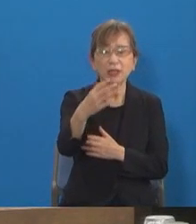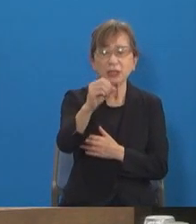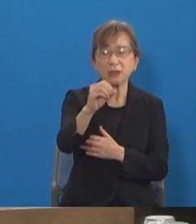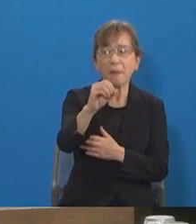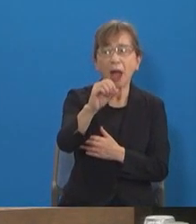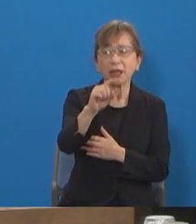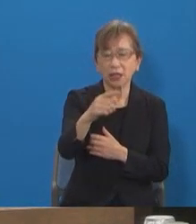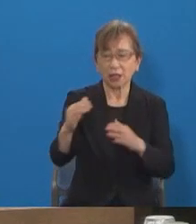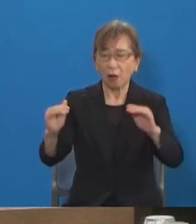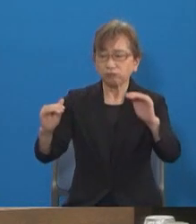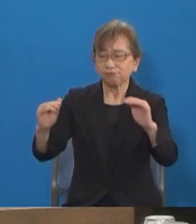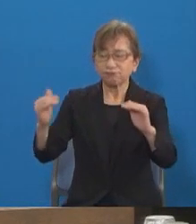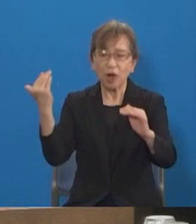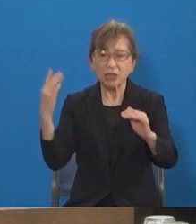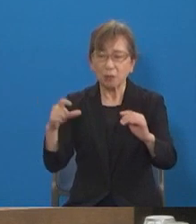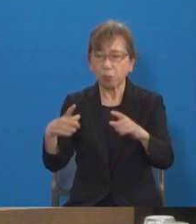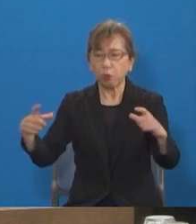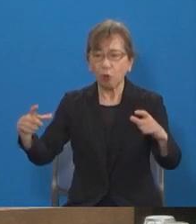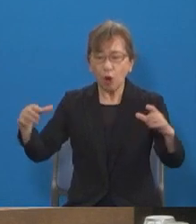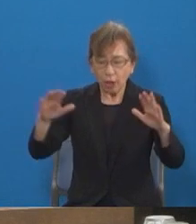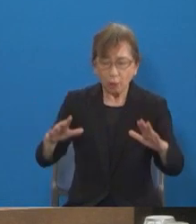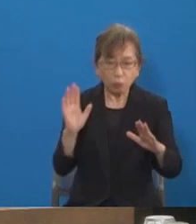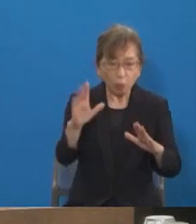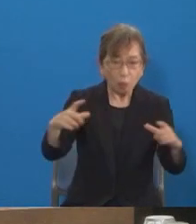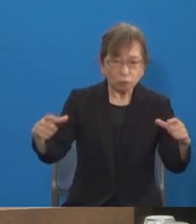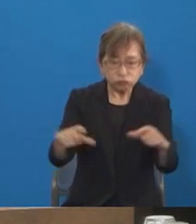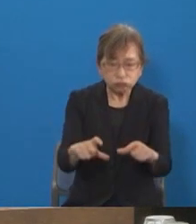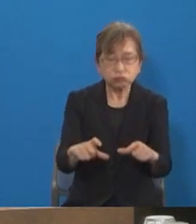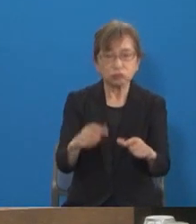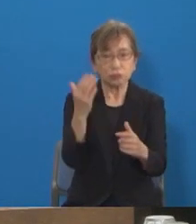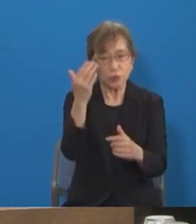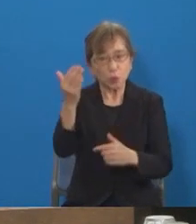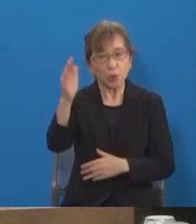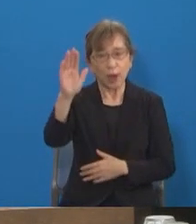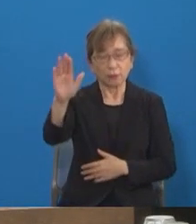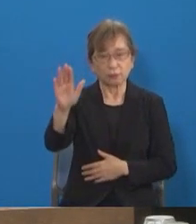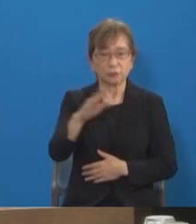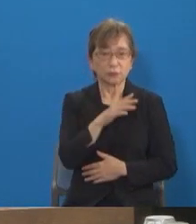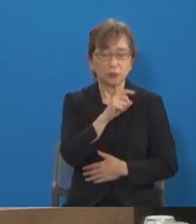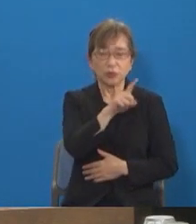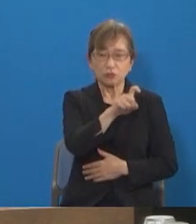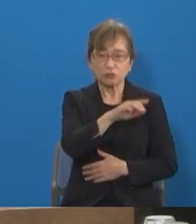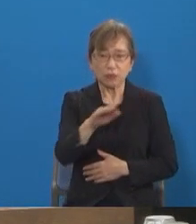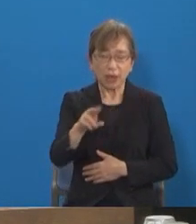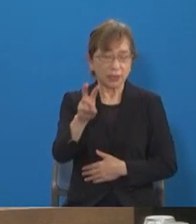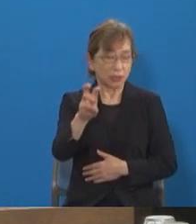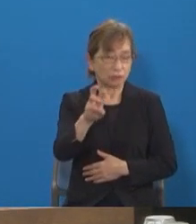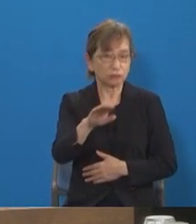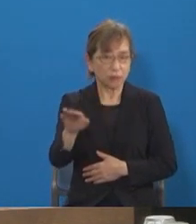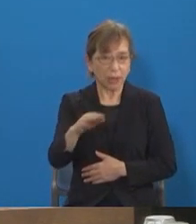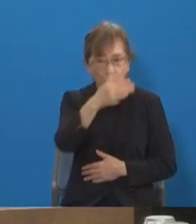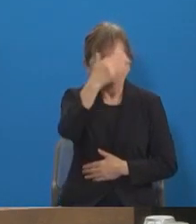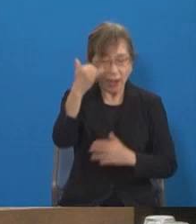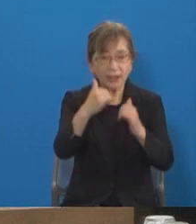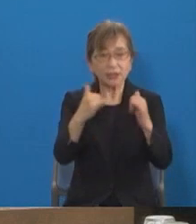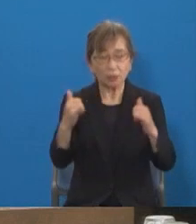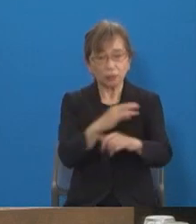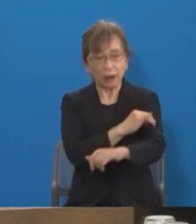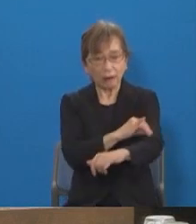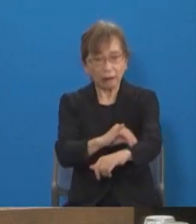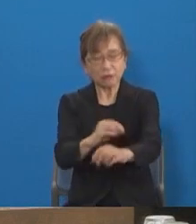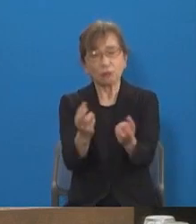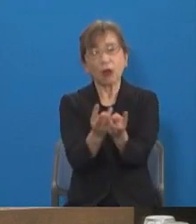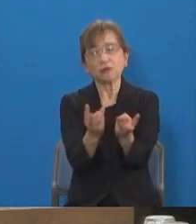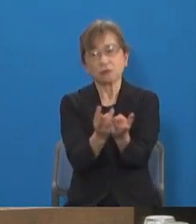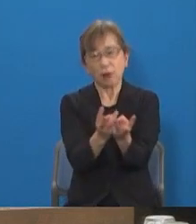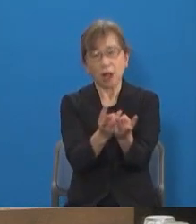に減少することが予測されています。また、10代から30代の若年層の献血者数は、